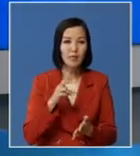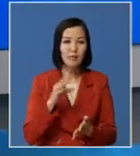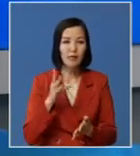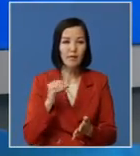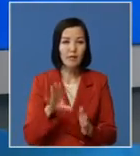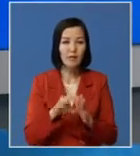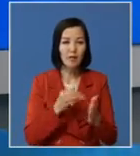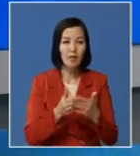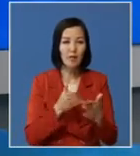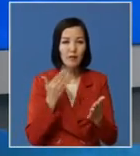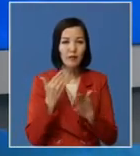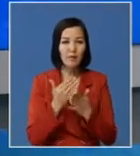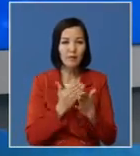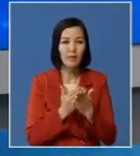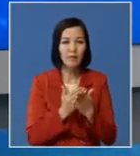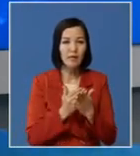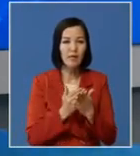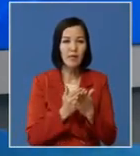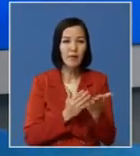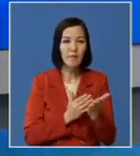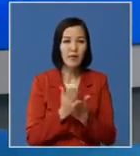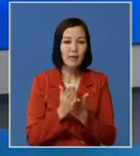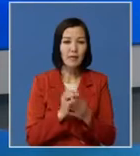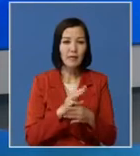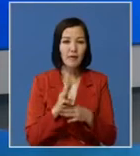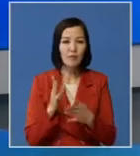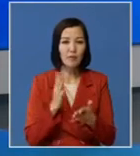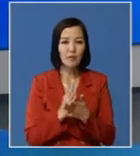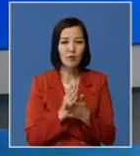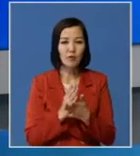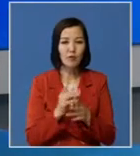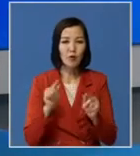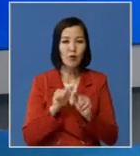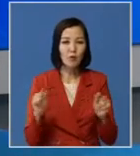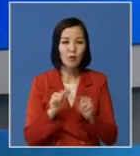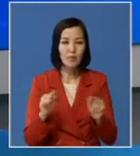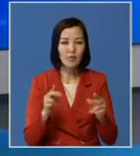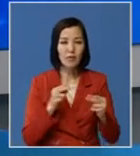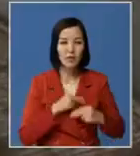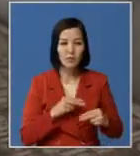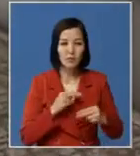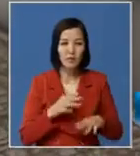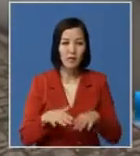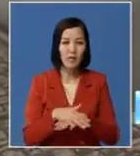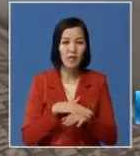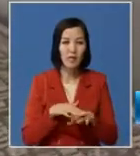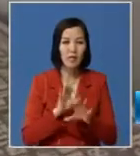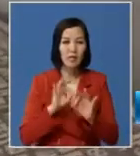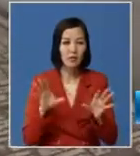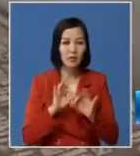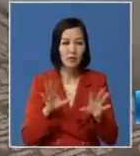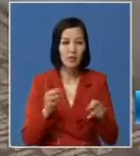Дания Испаеваның сайлау алды бағдарламасы осы сынды бірнеше бағытты қамтып отыр. Ол үгіт-насихат жұмыстары